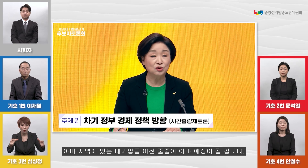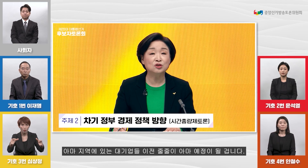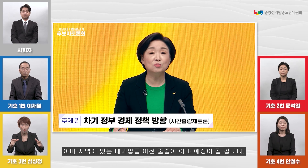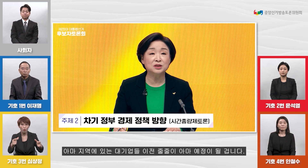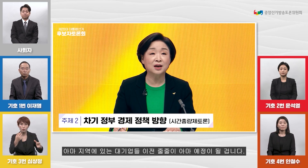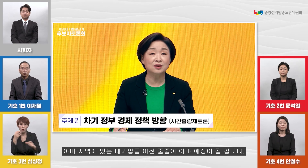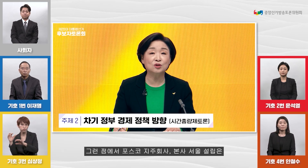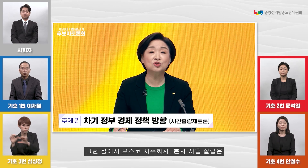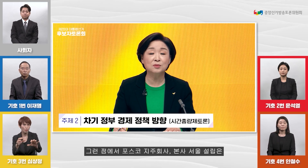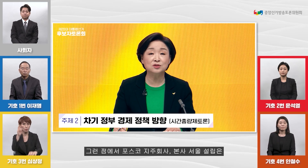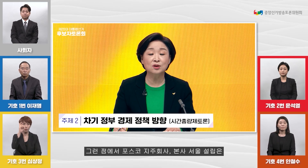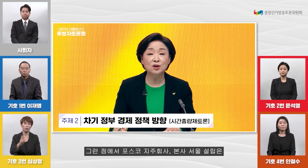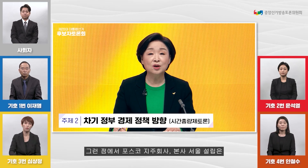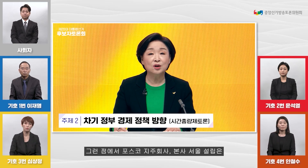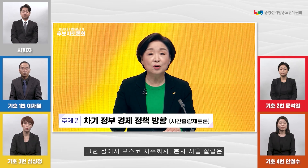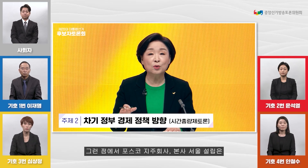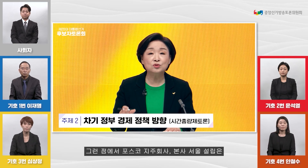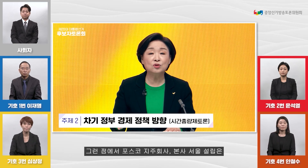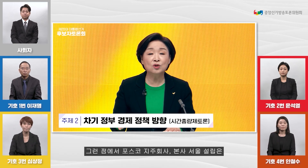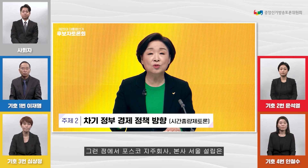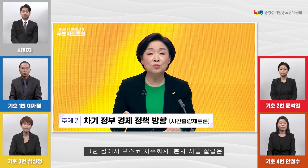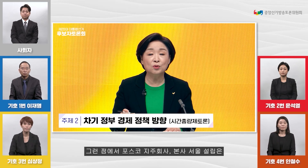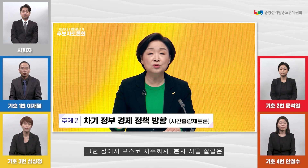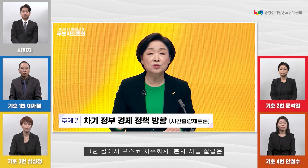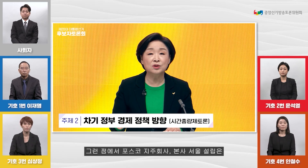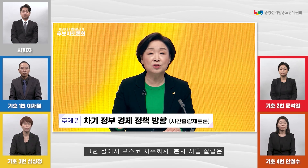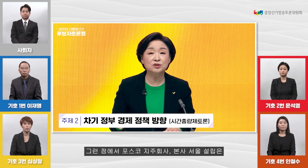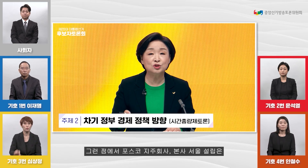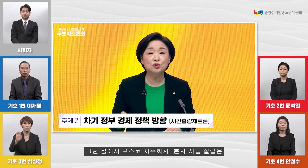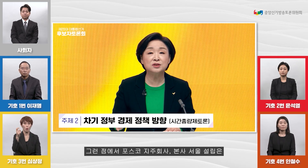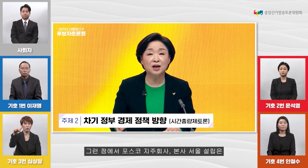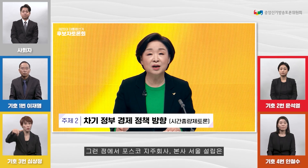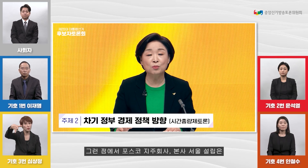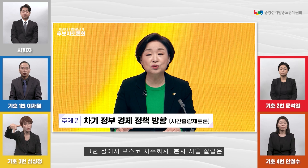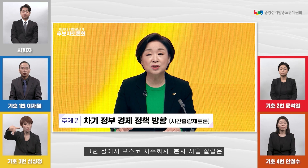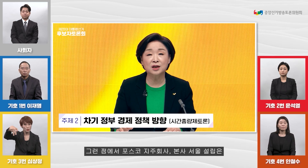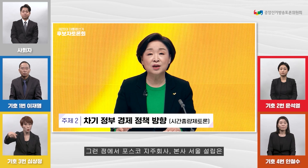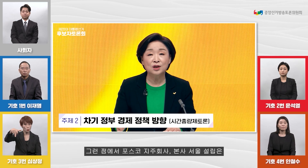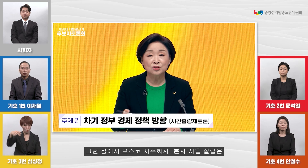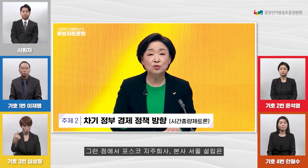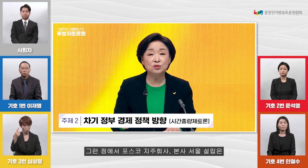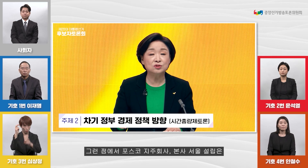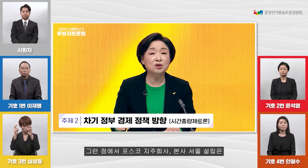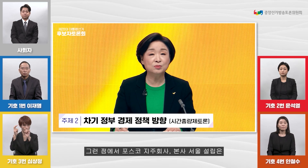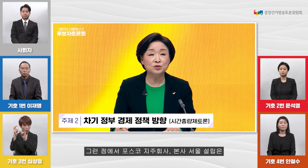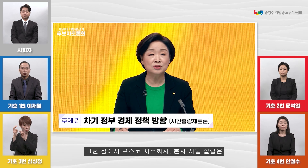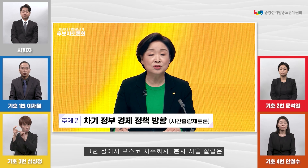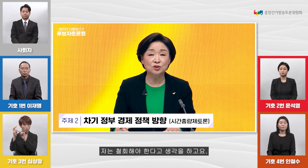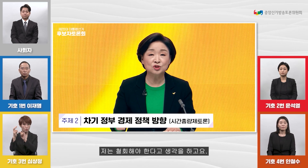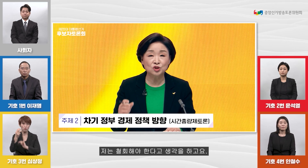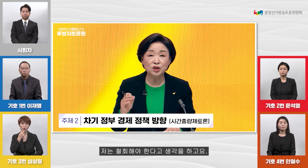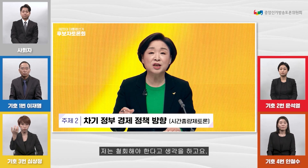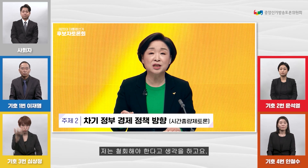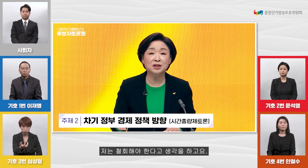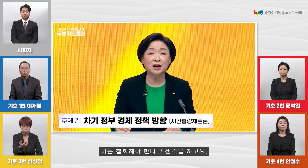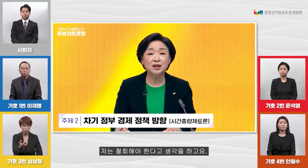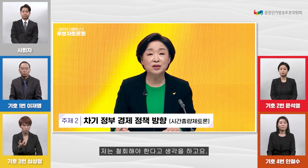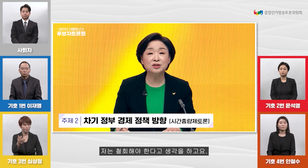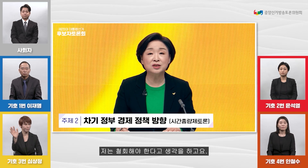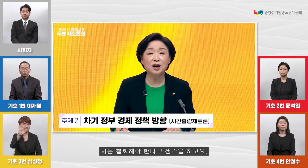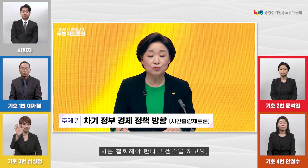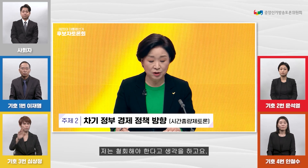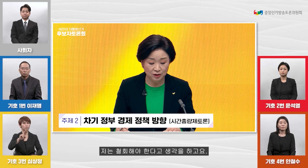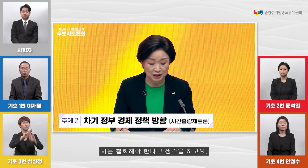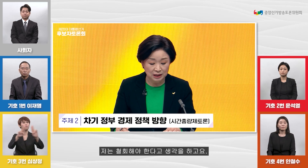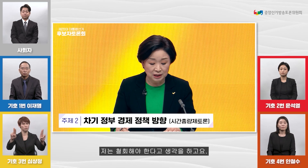예정이 될 겁니다. 그런 점에서 포스코 지주회사 본사 서울 설립은 저는 철회돼야 된다